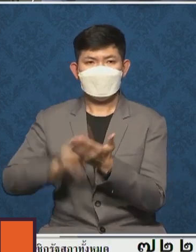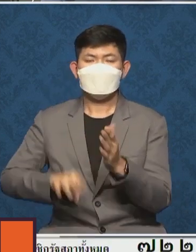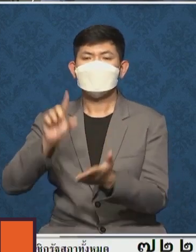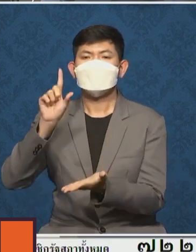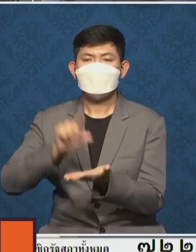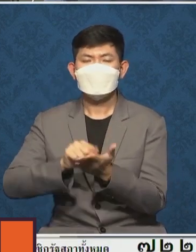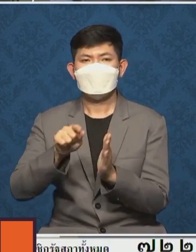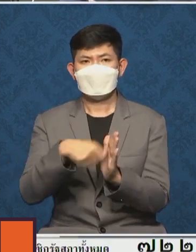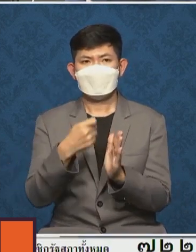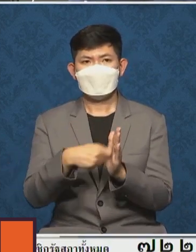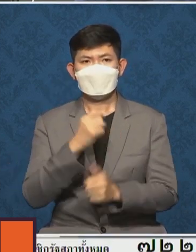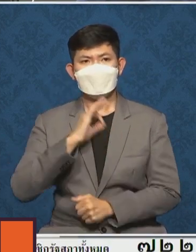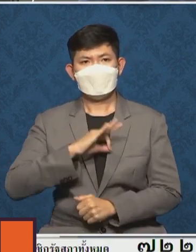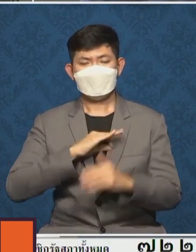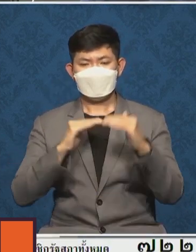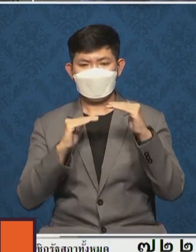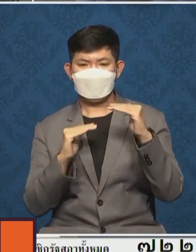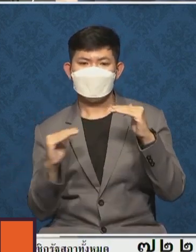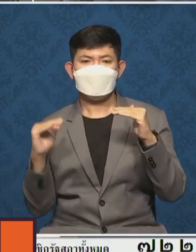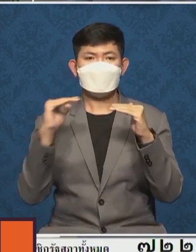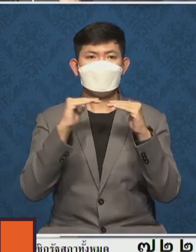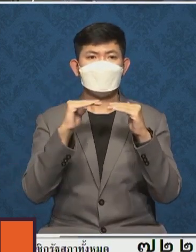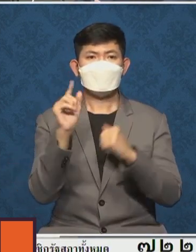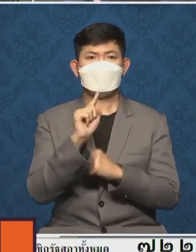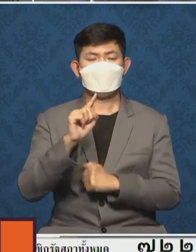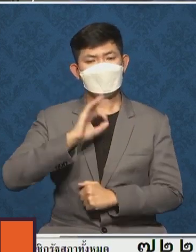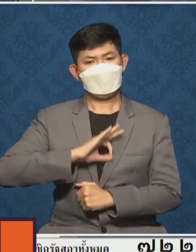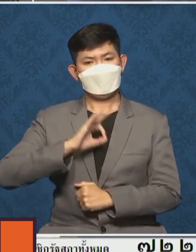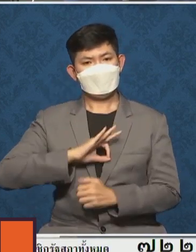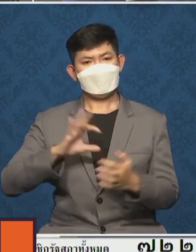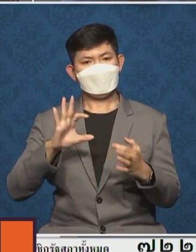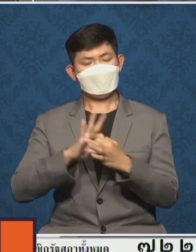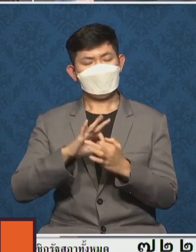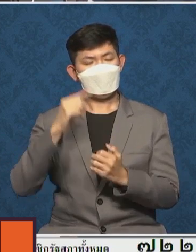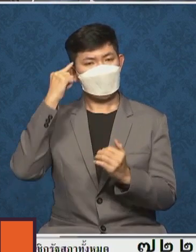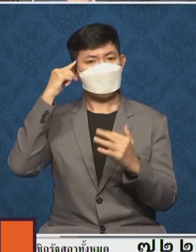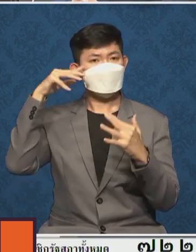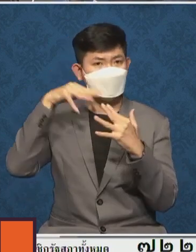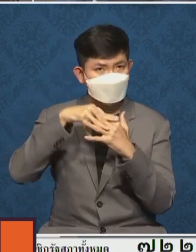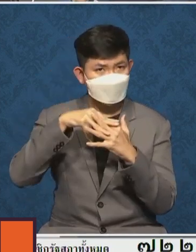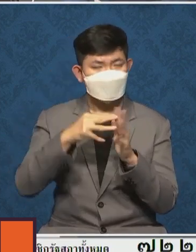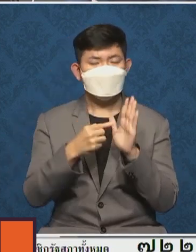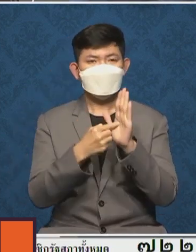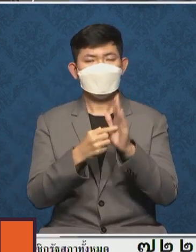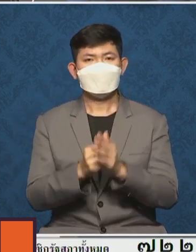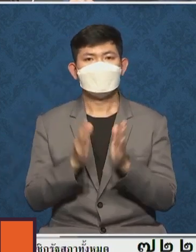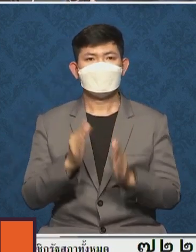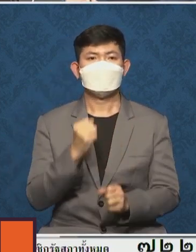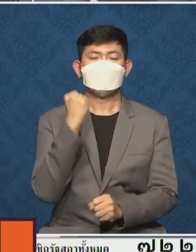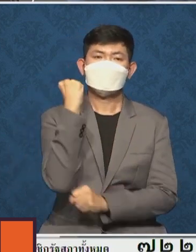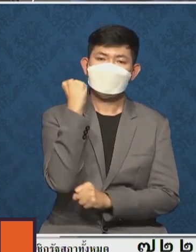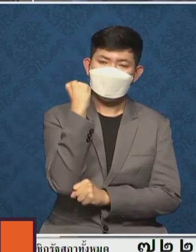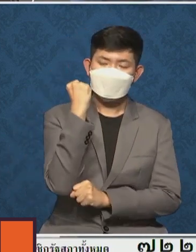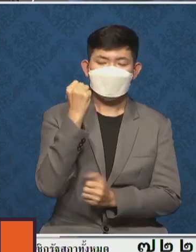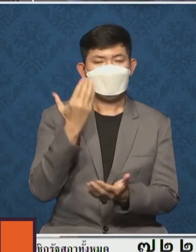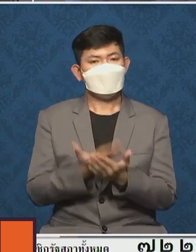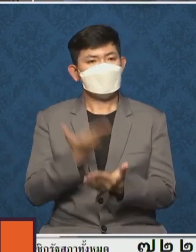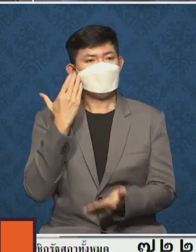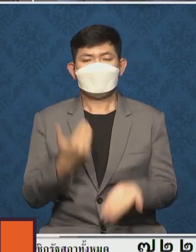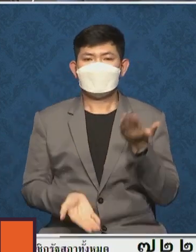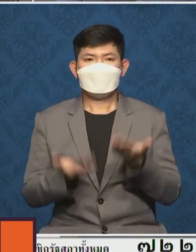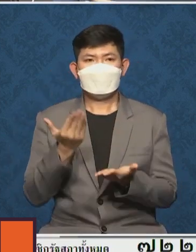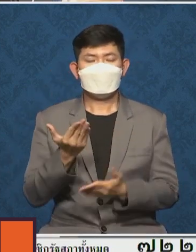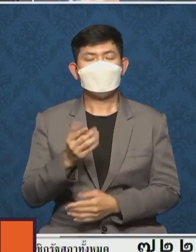ที่ทำให้เกิดความเท่าเทียมกันในแง่ของความรู้สึกทางด้านจิตวิทยาครับไม่ว่าจะเป็นคนจนหรือคนรวยเขาต้